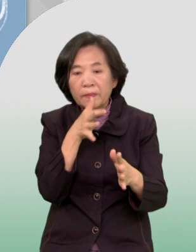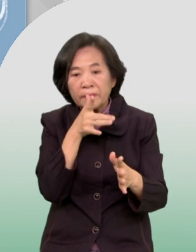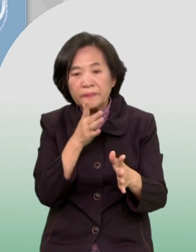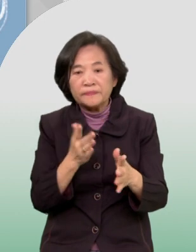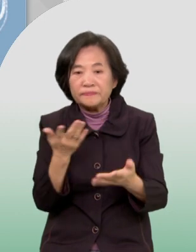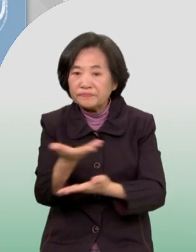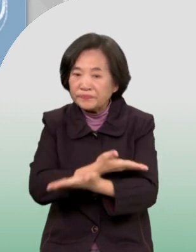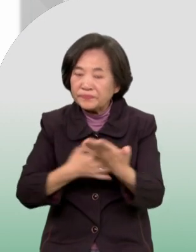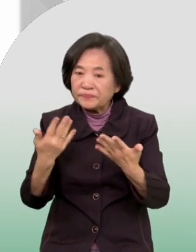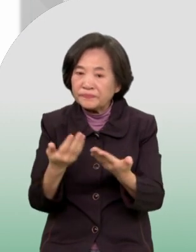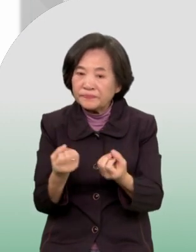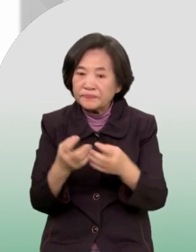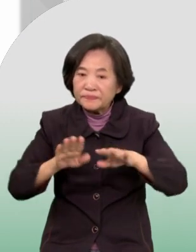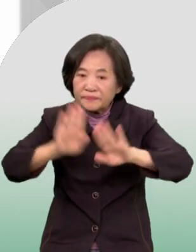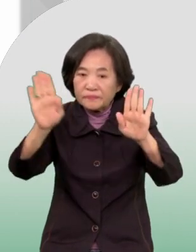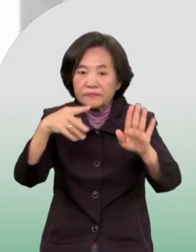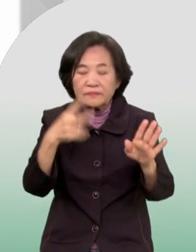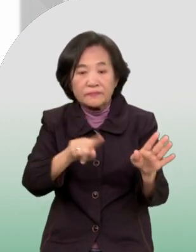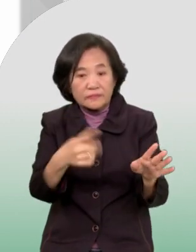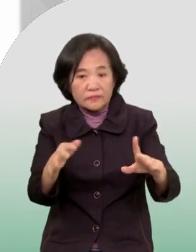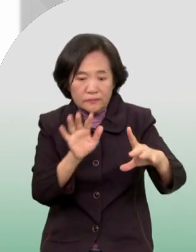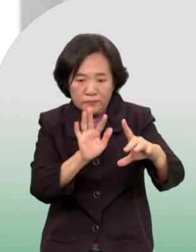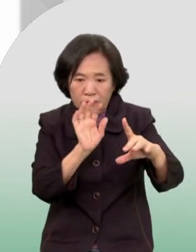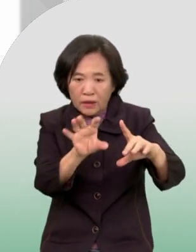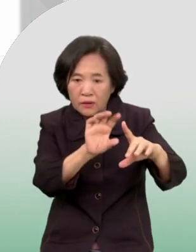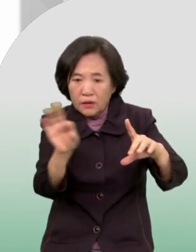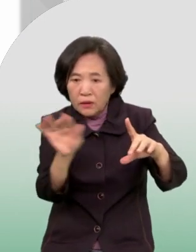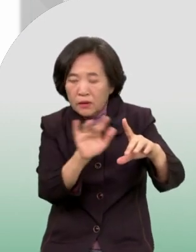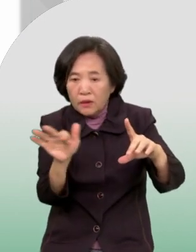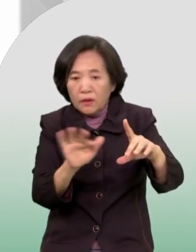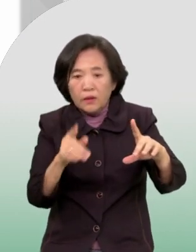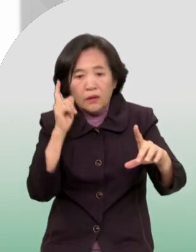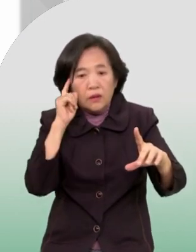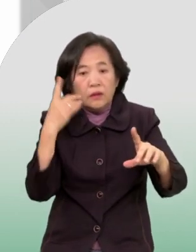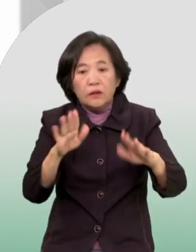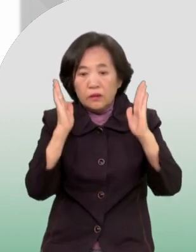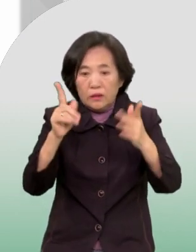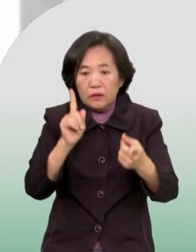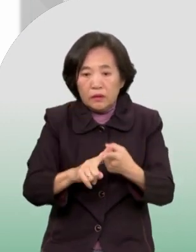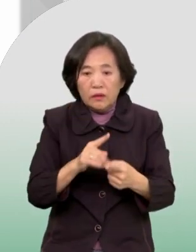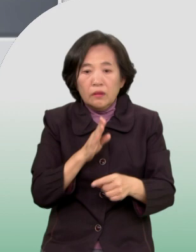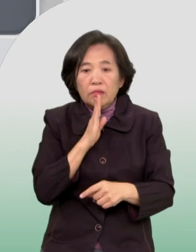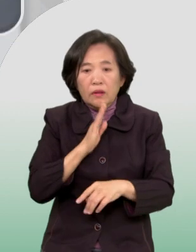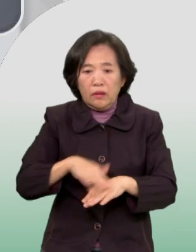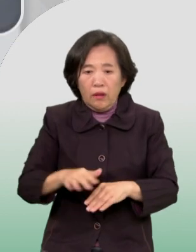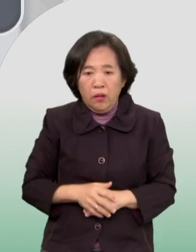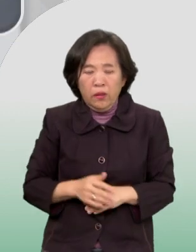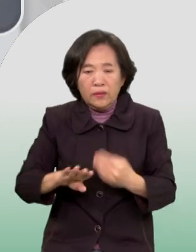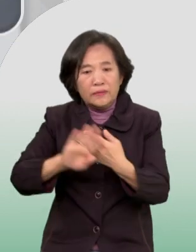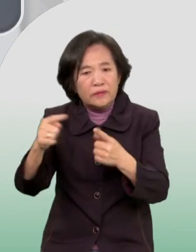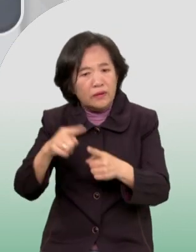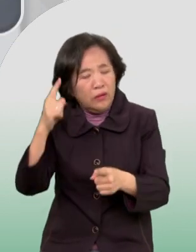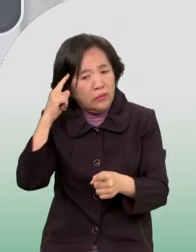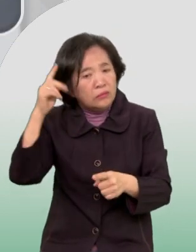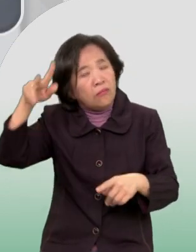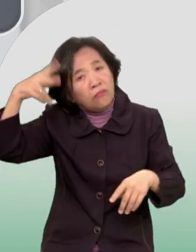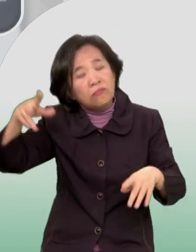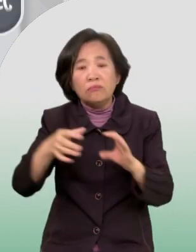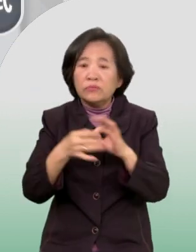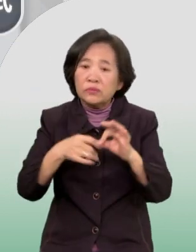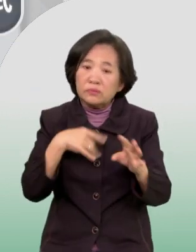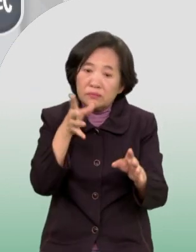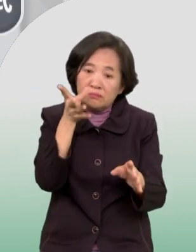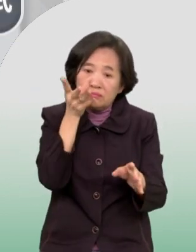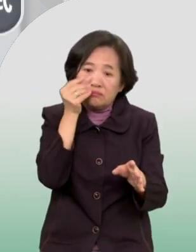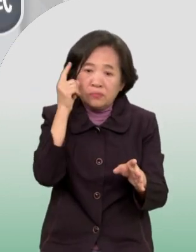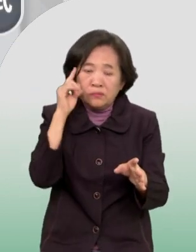流通跟发展。各地文化部的名友对孔乙有正反两个意见，有两人认为孔乙可是我本意